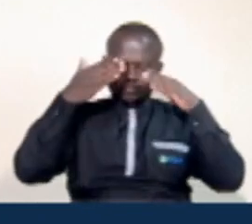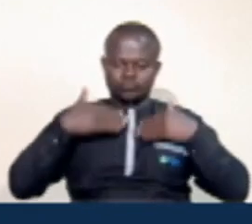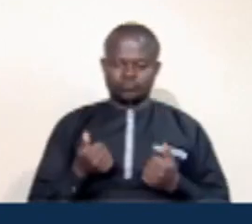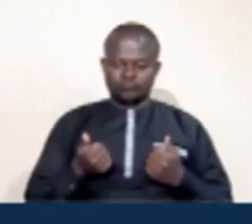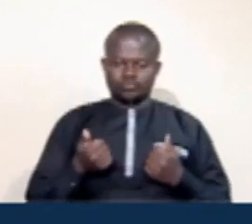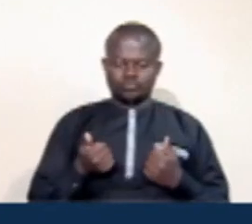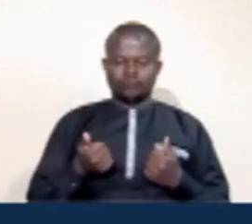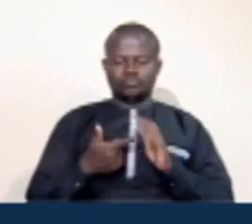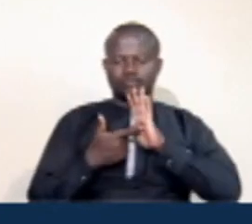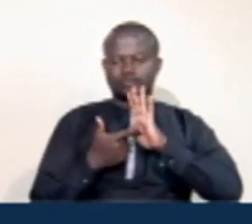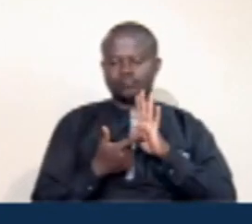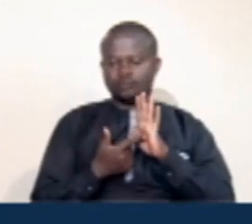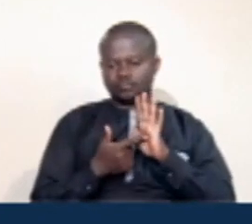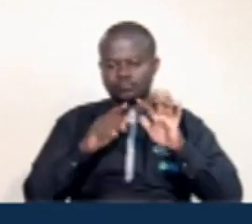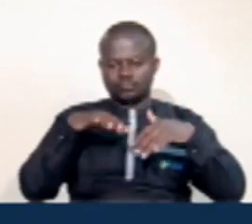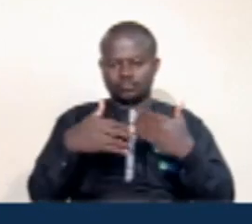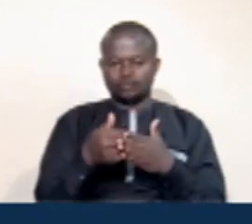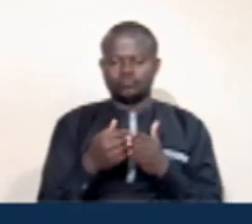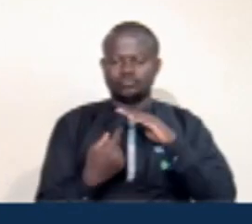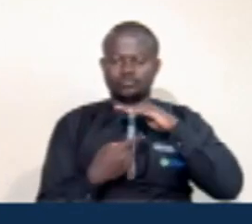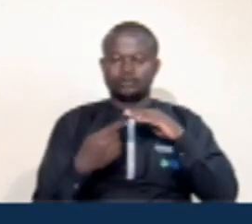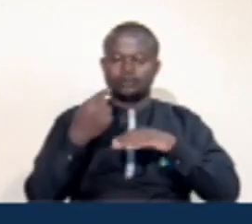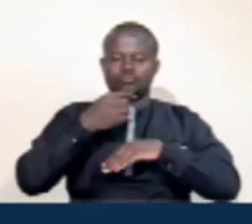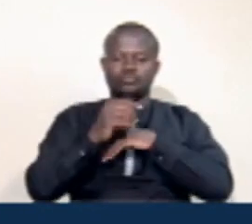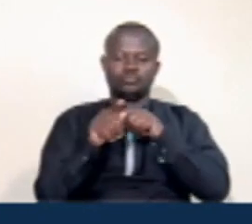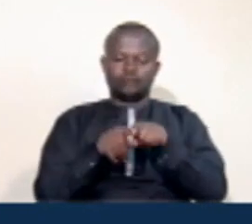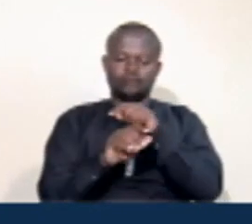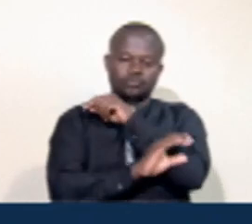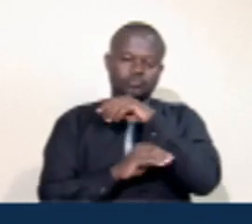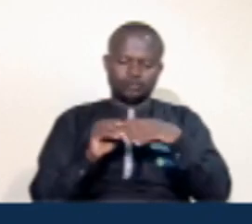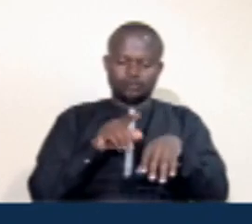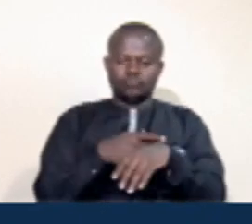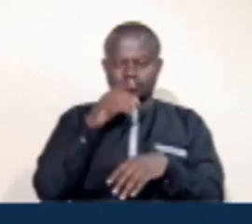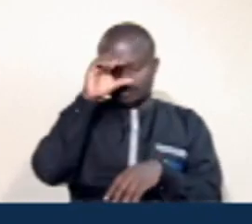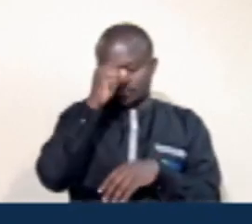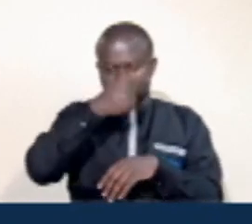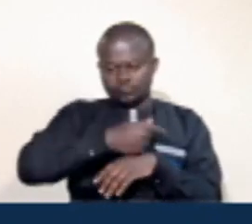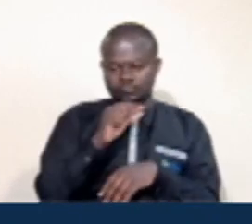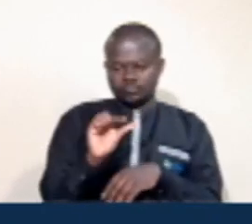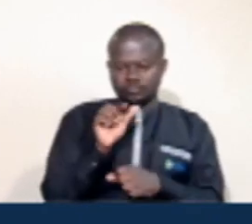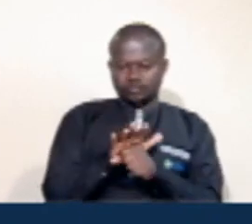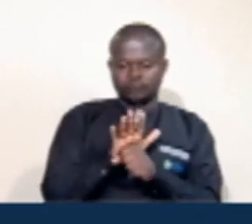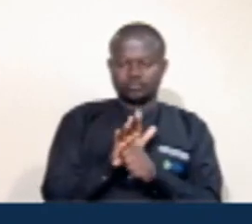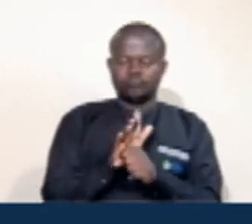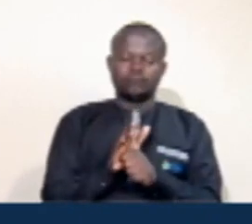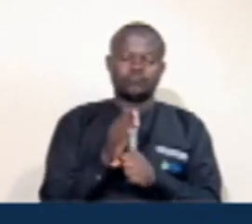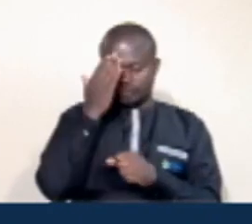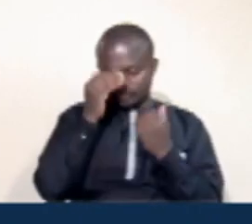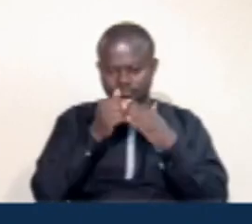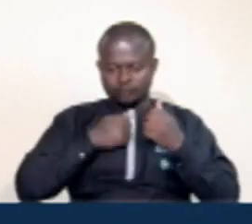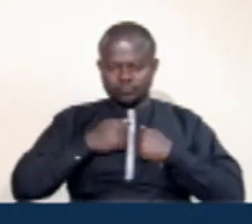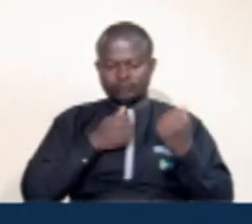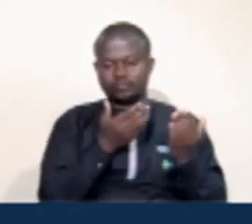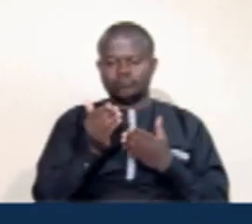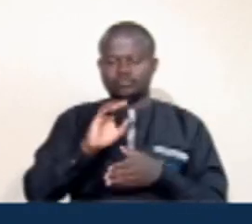ngo batugaragarize uko duhagaze kugeza ubu nk'igihugu mu gihe nyine habura iminsi mike cyane barirwa kuno kugira ngo u Rwanda